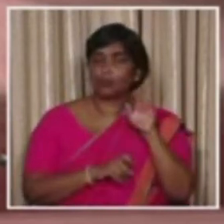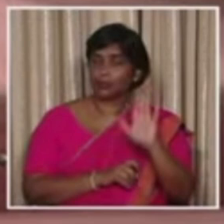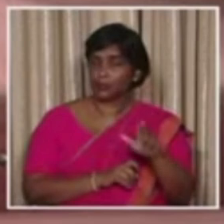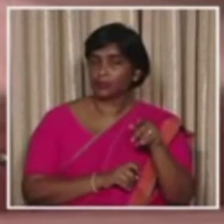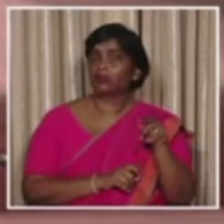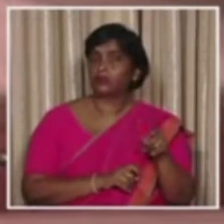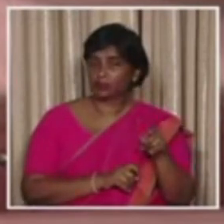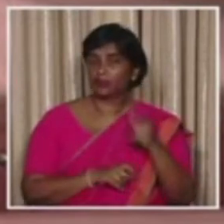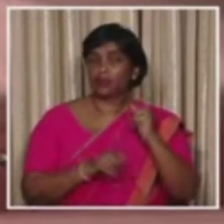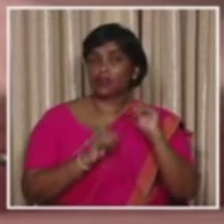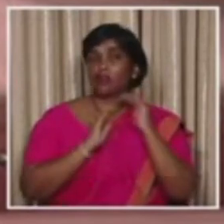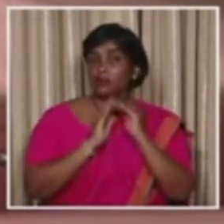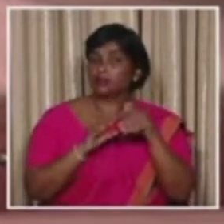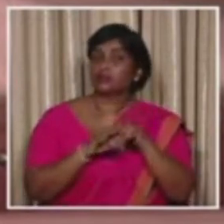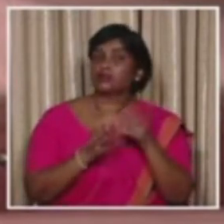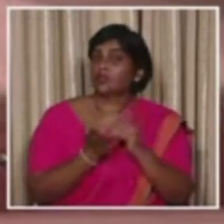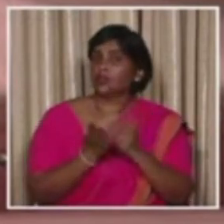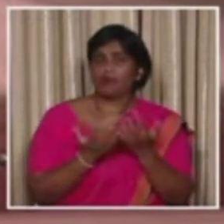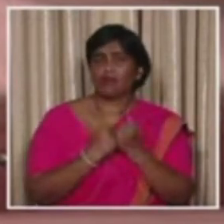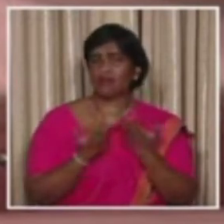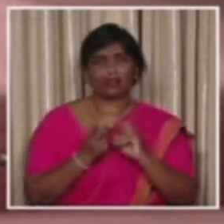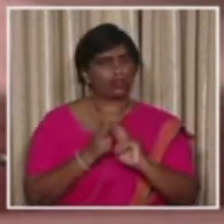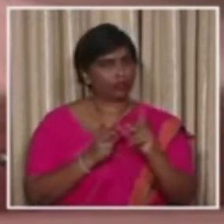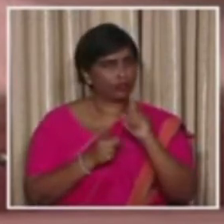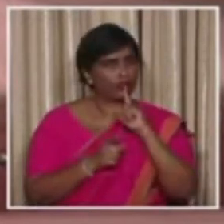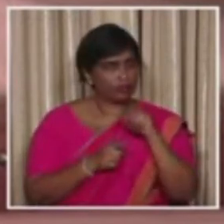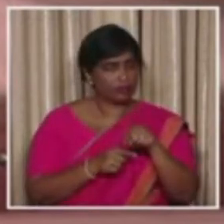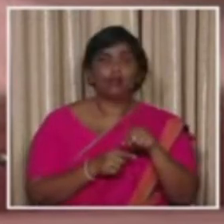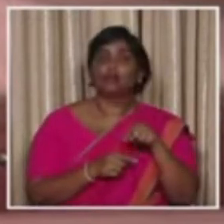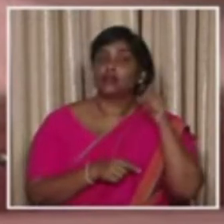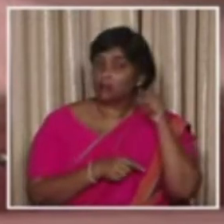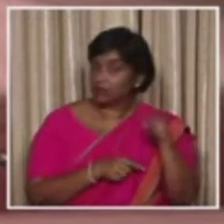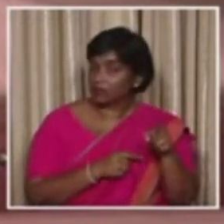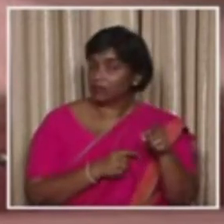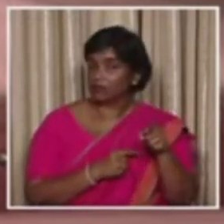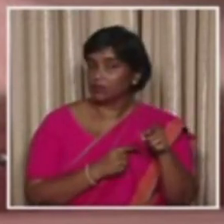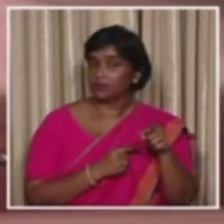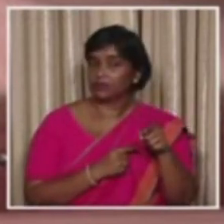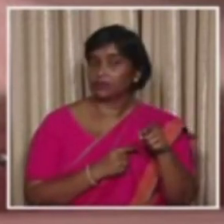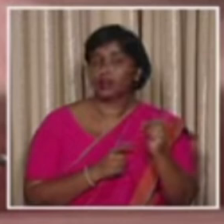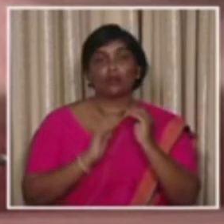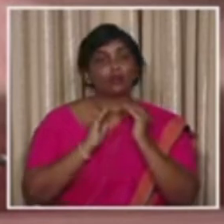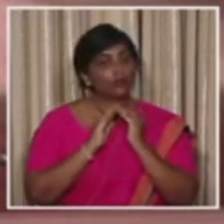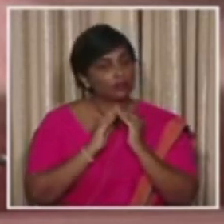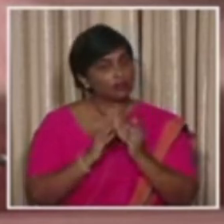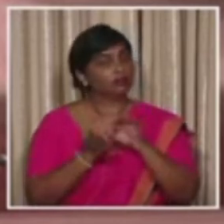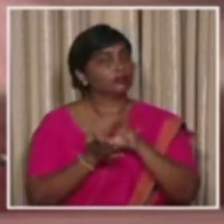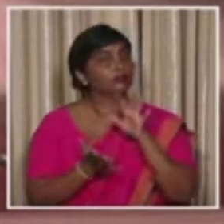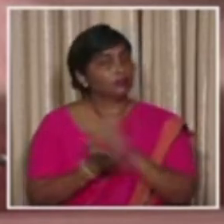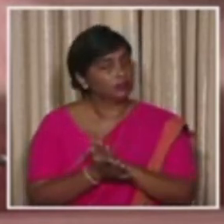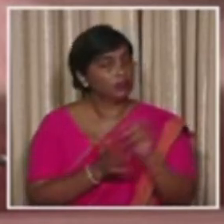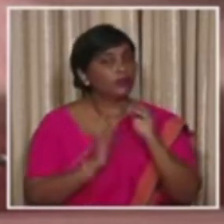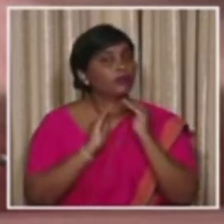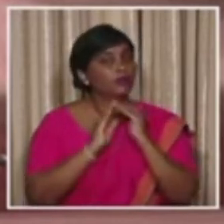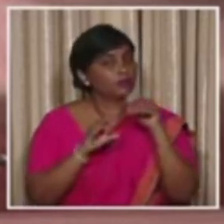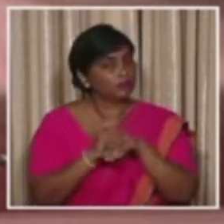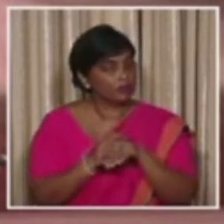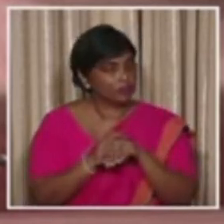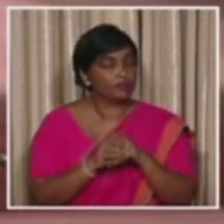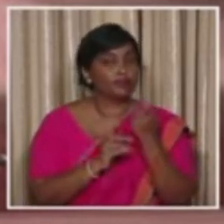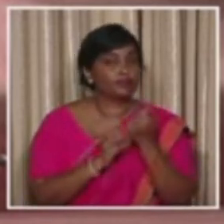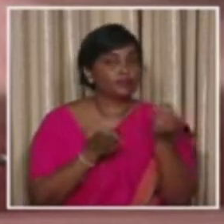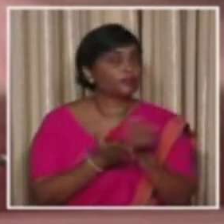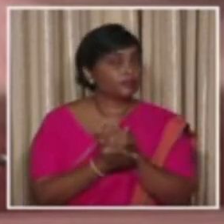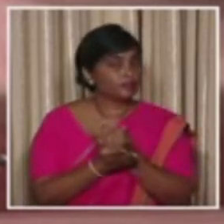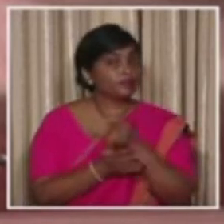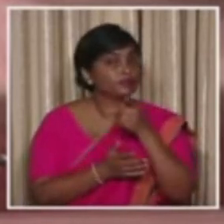அலுவலகமே தேவையில்லை என்று சொல்கின்ற பொழுது, அந்த அலுவலகத்தை நிறுவி அமைத்து அந்த அலுவலகத்திற்கு நிதி ஒதுக்கீடு செய்கின்றீர்கள், அவர்களுக்கு